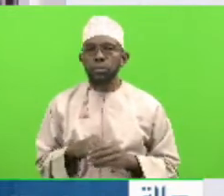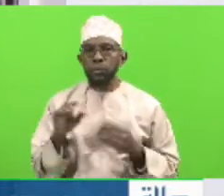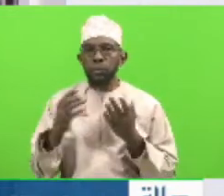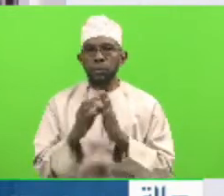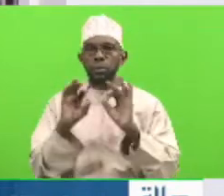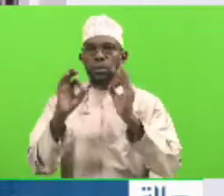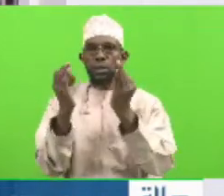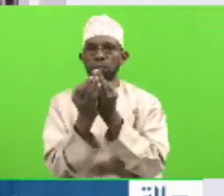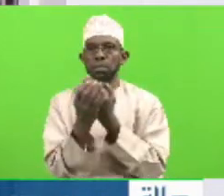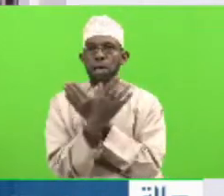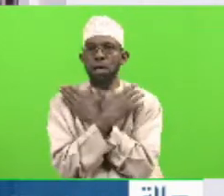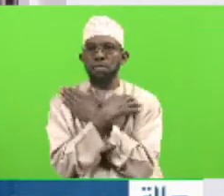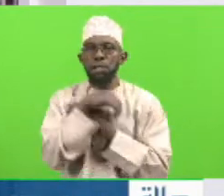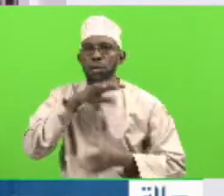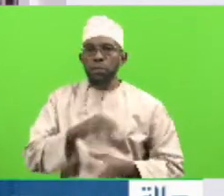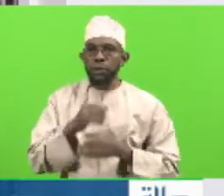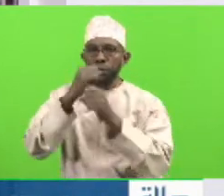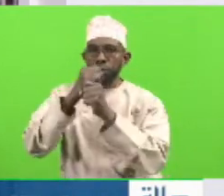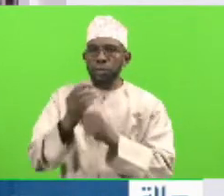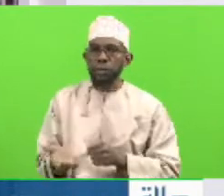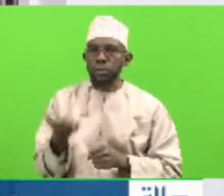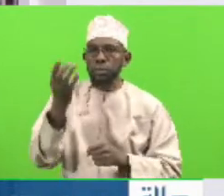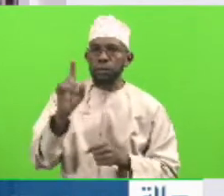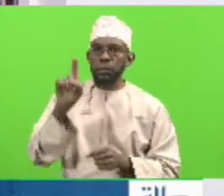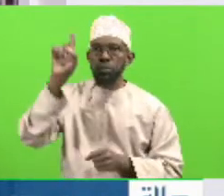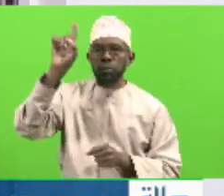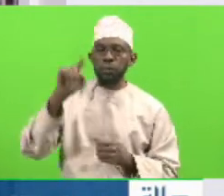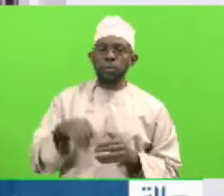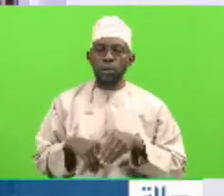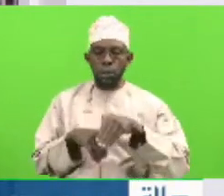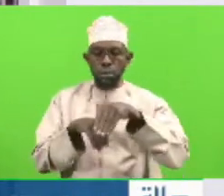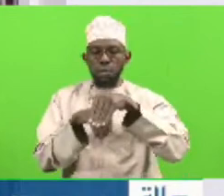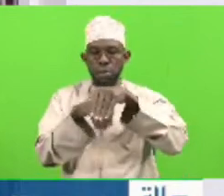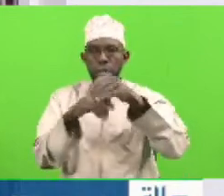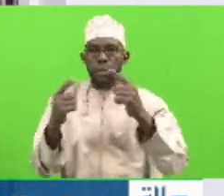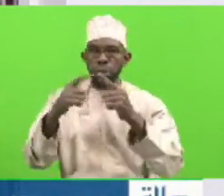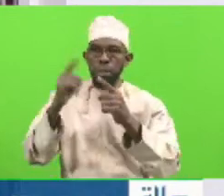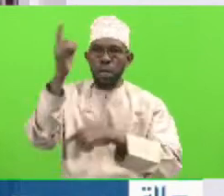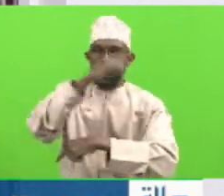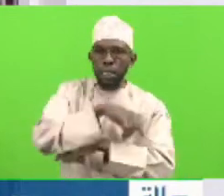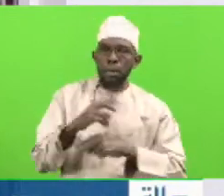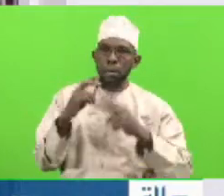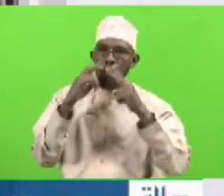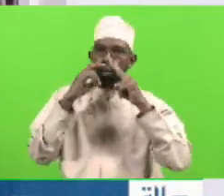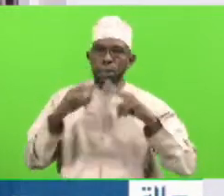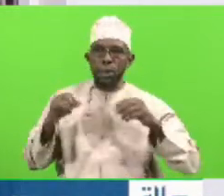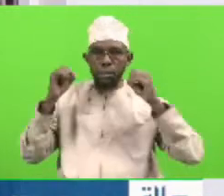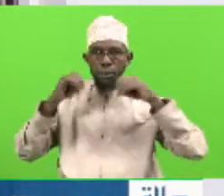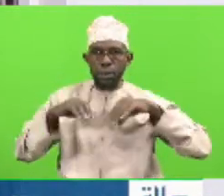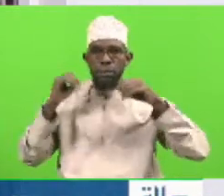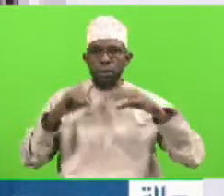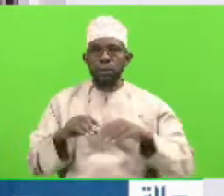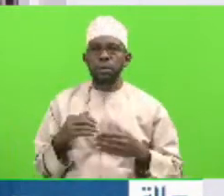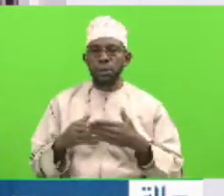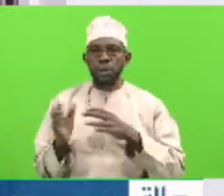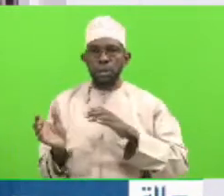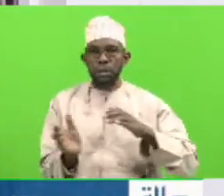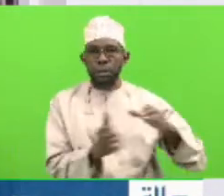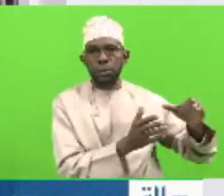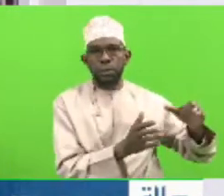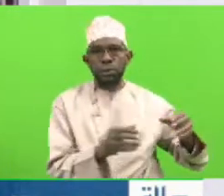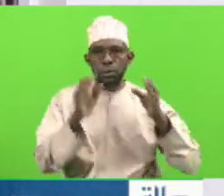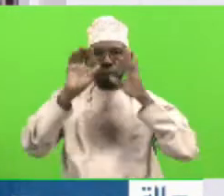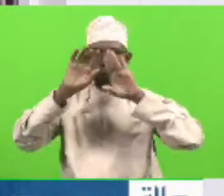آله وأصحابه وأتباعه ومن تبعهم بإحسان إلى يوم الدين وسلم تسليما كثيرا. أما بعد أيها